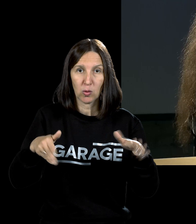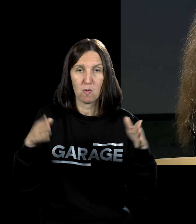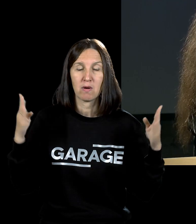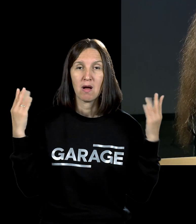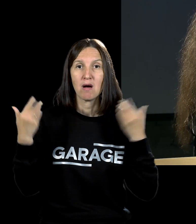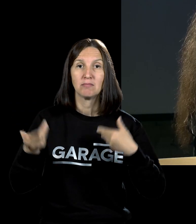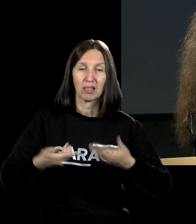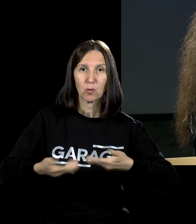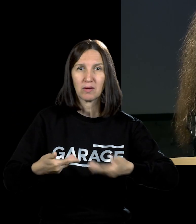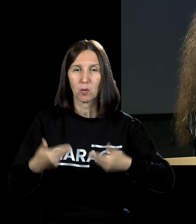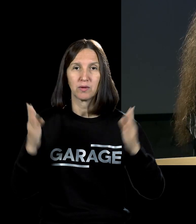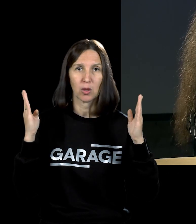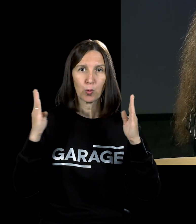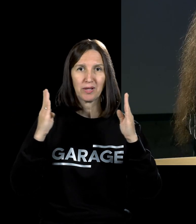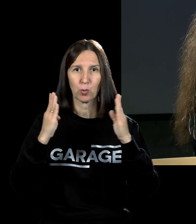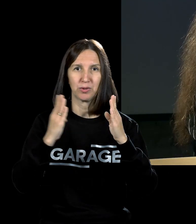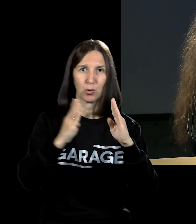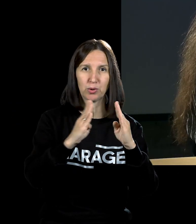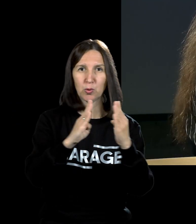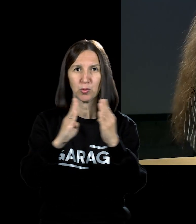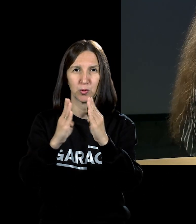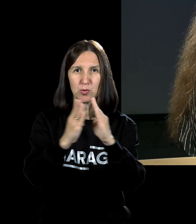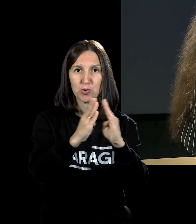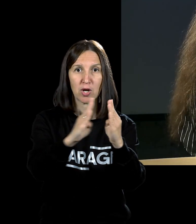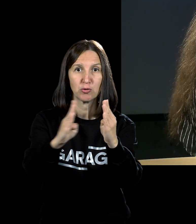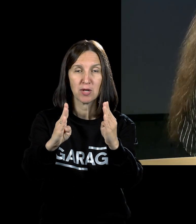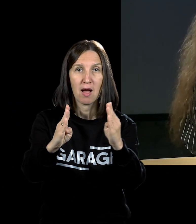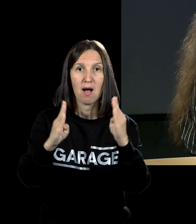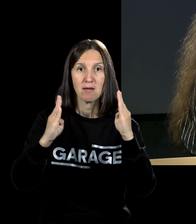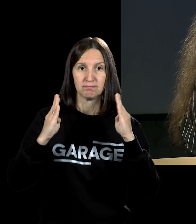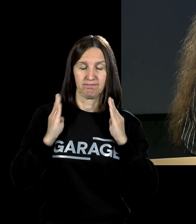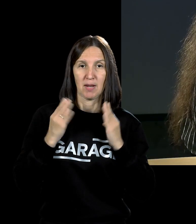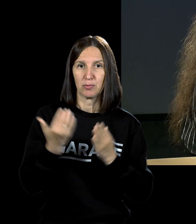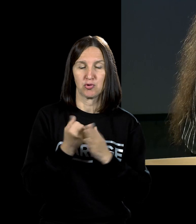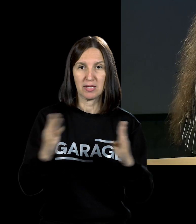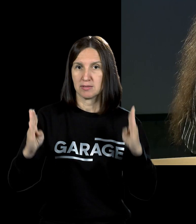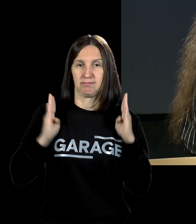оказывается все более сужающимся пространстве, и в конце концов оказывается в